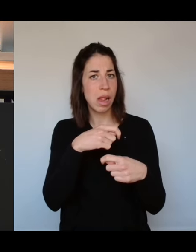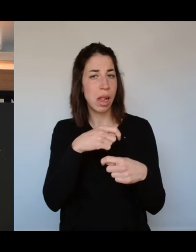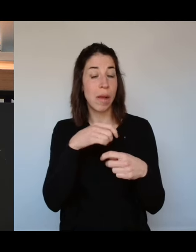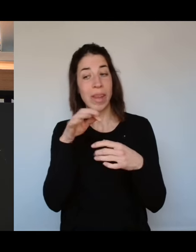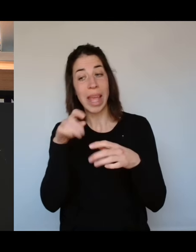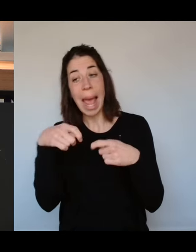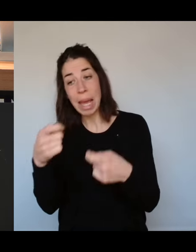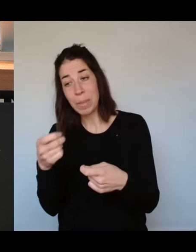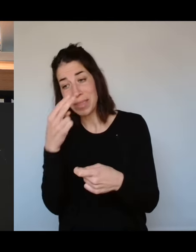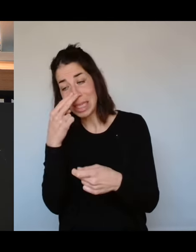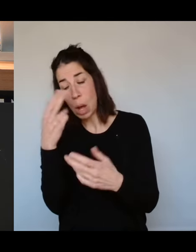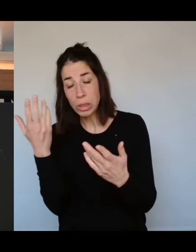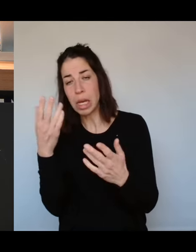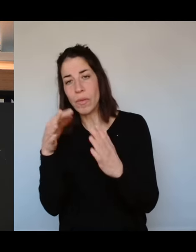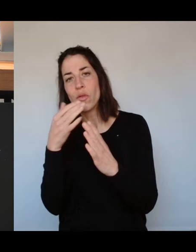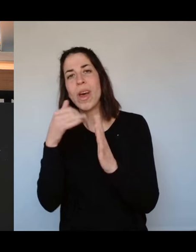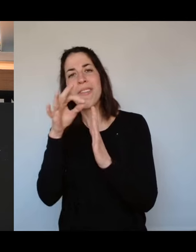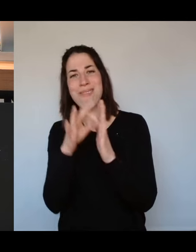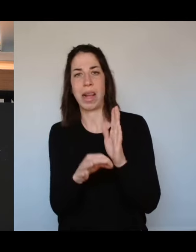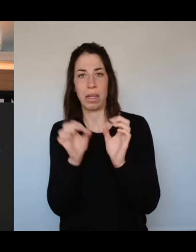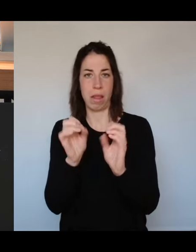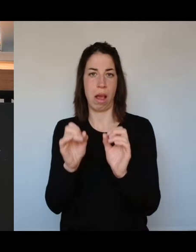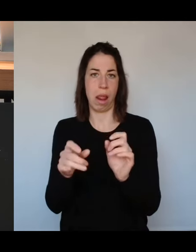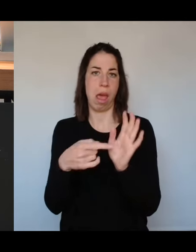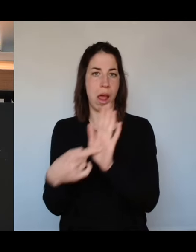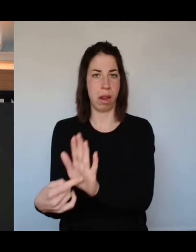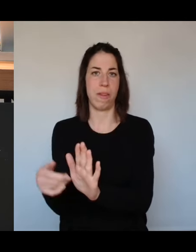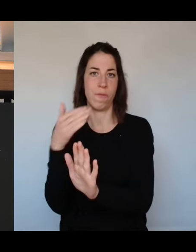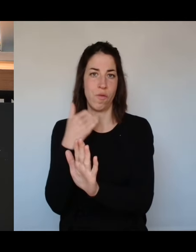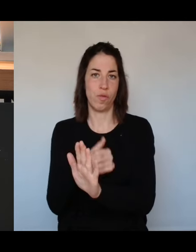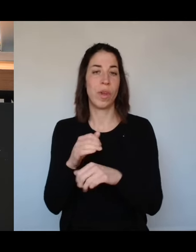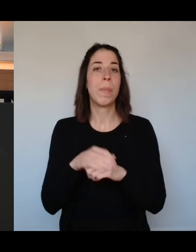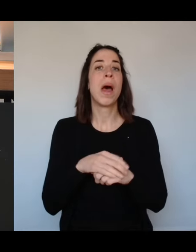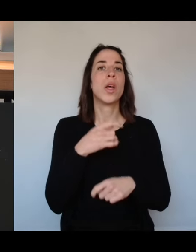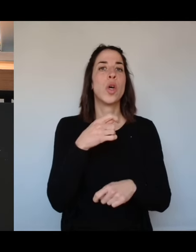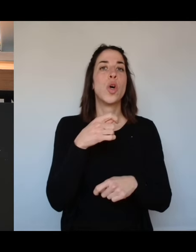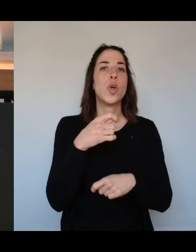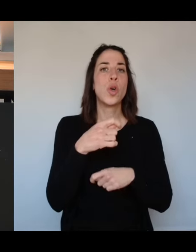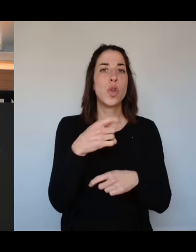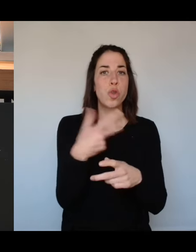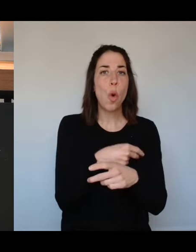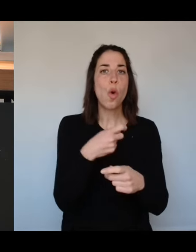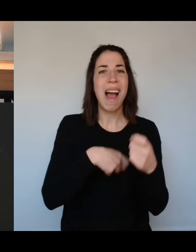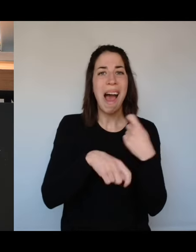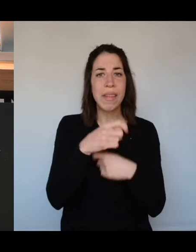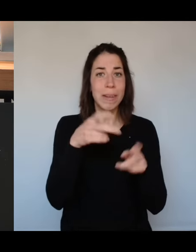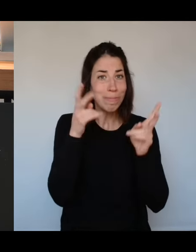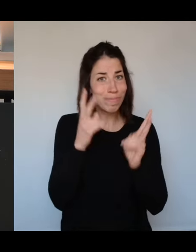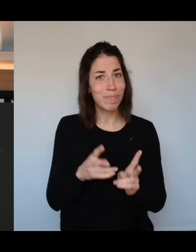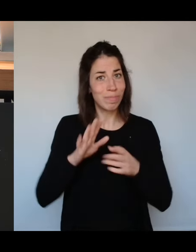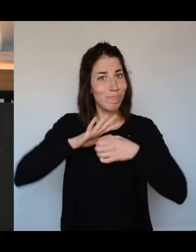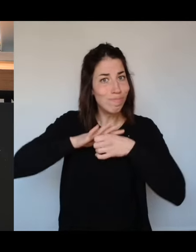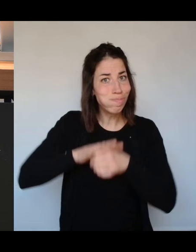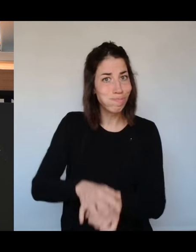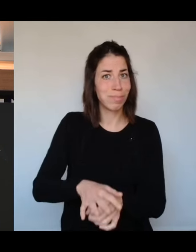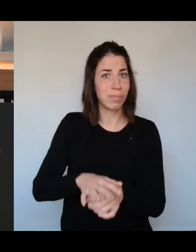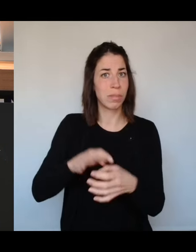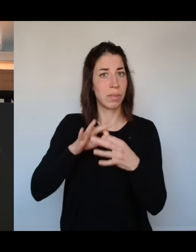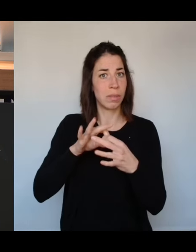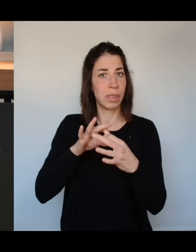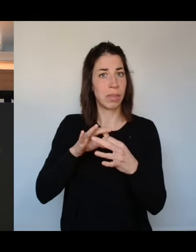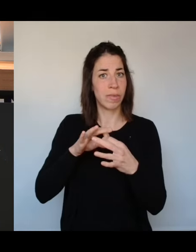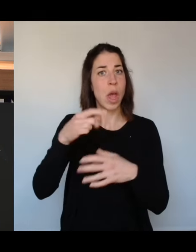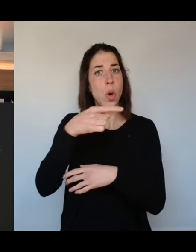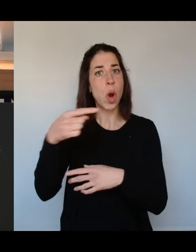erläutern. Um den Drogenhandel wirksam zu unterbinden und den Görli befrieden zu können, hat die Koalition die Besitzmenge von Cannabis